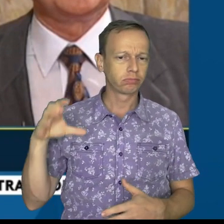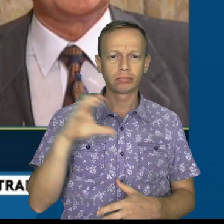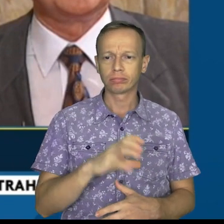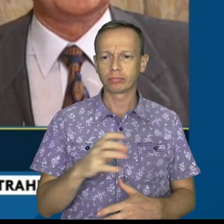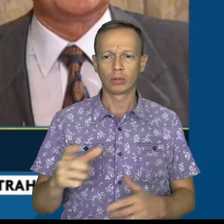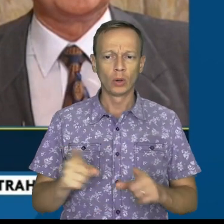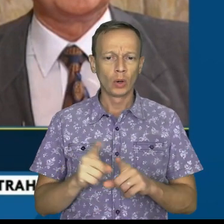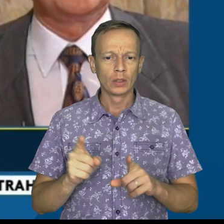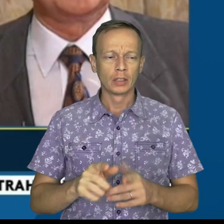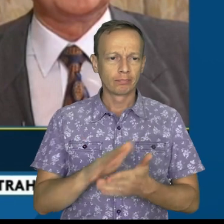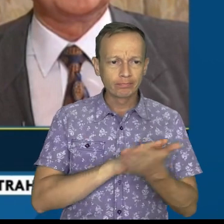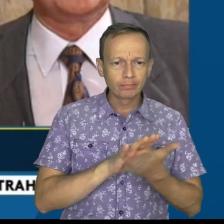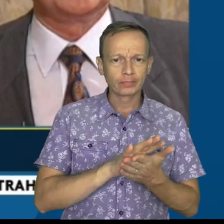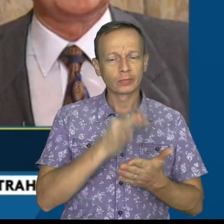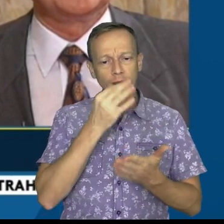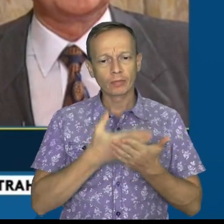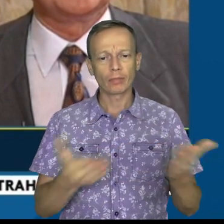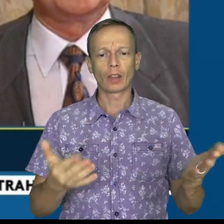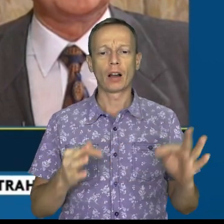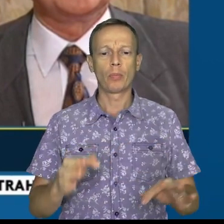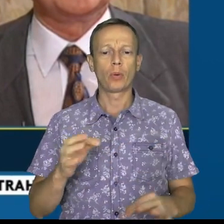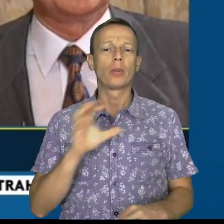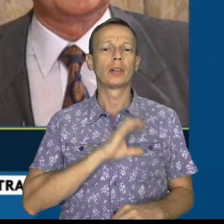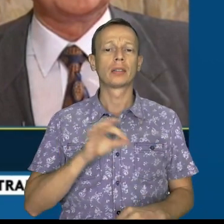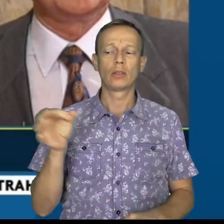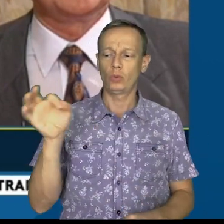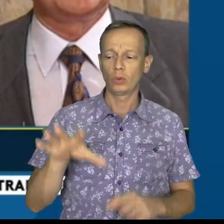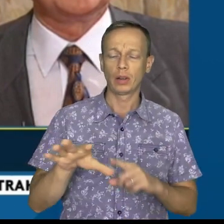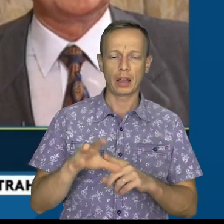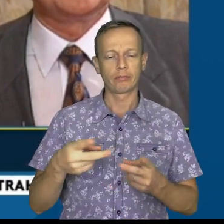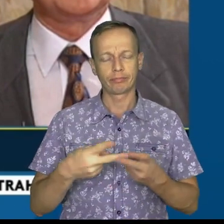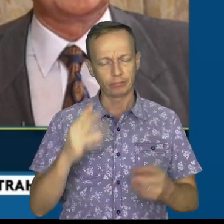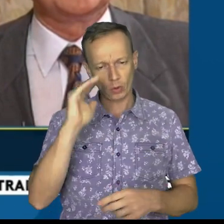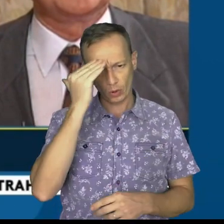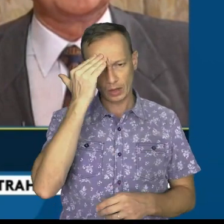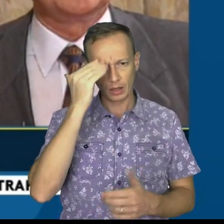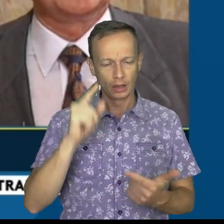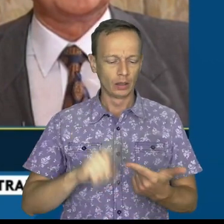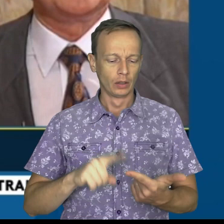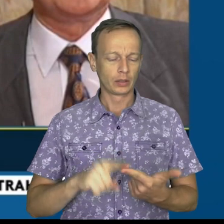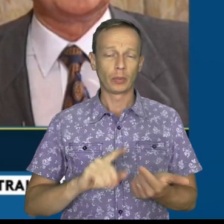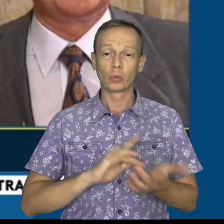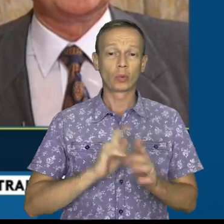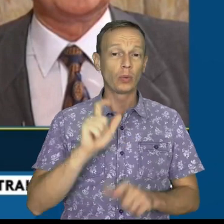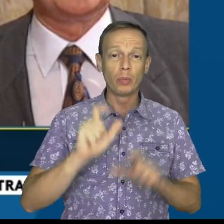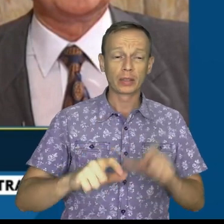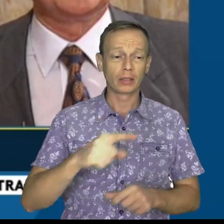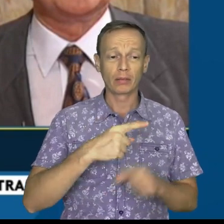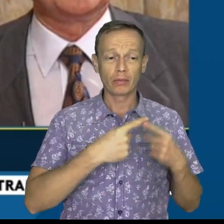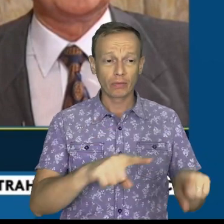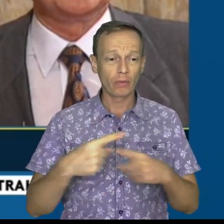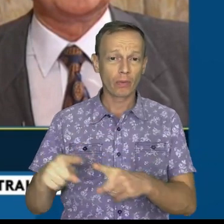réparation en déclarant le fait nucléaire, premièrement. Deuxièmement, d'indemniser toutes